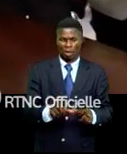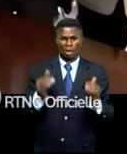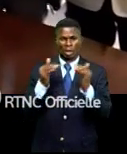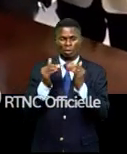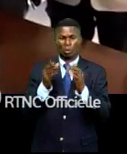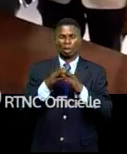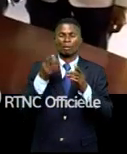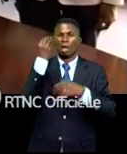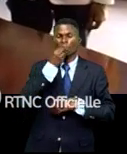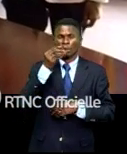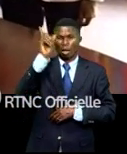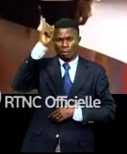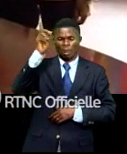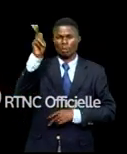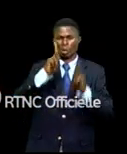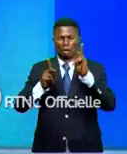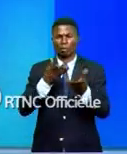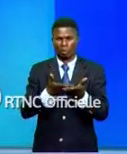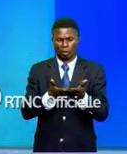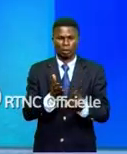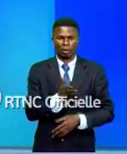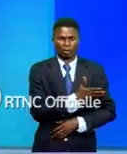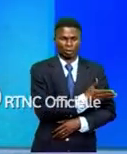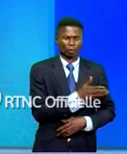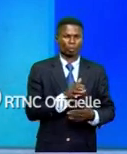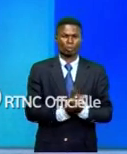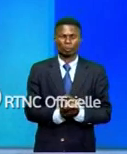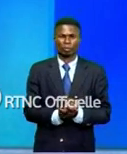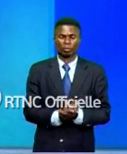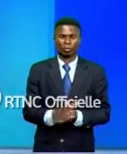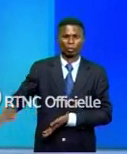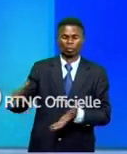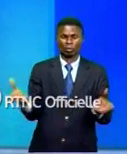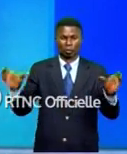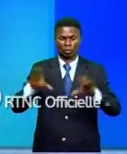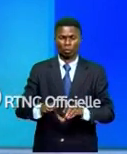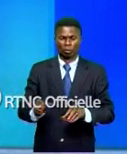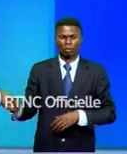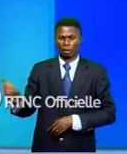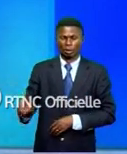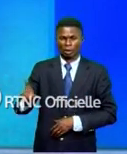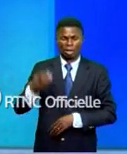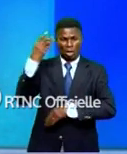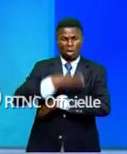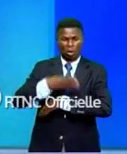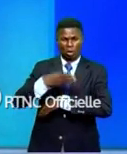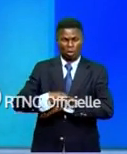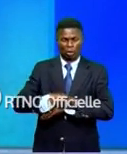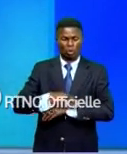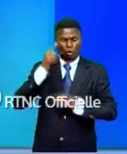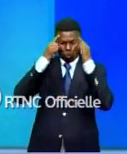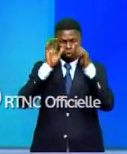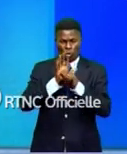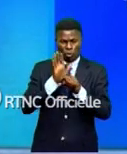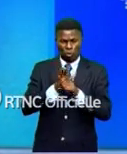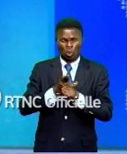le slogan « Le peuple d'abord ». Les érosions dans les districts de Moamba, sujet d'inquiétude,